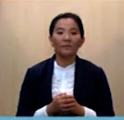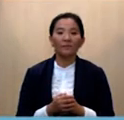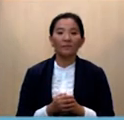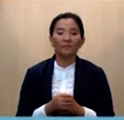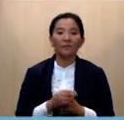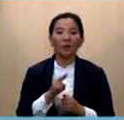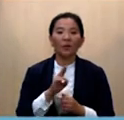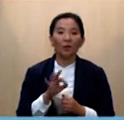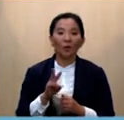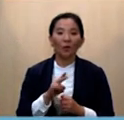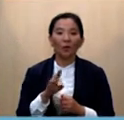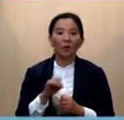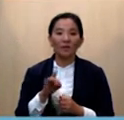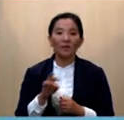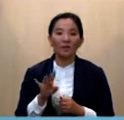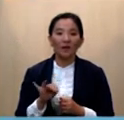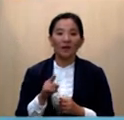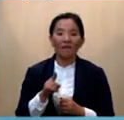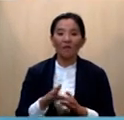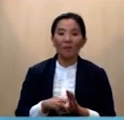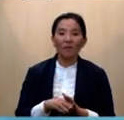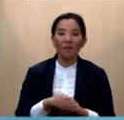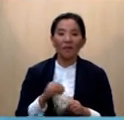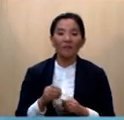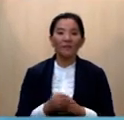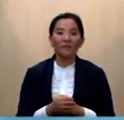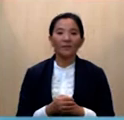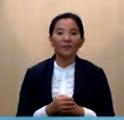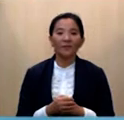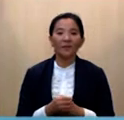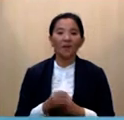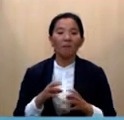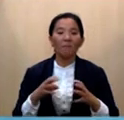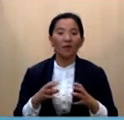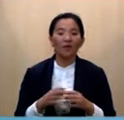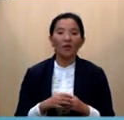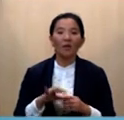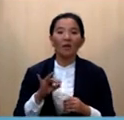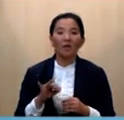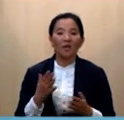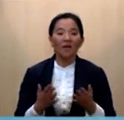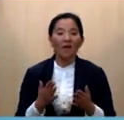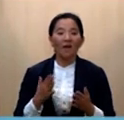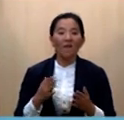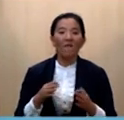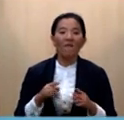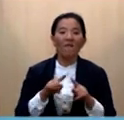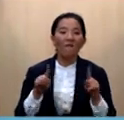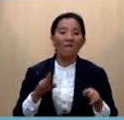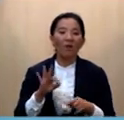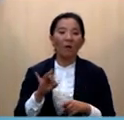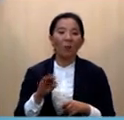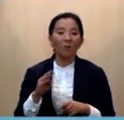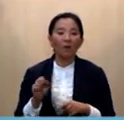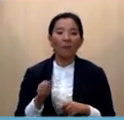зайти выиграл это вы выбираете мяч или ворота мы